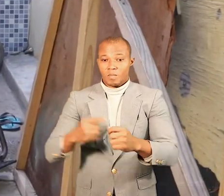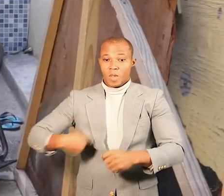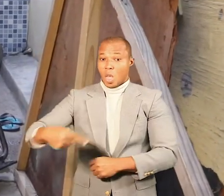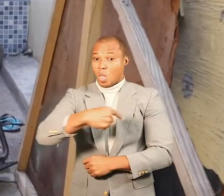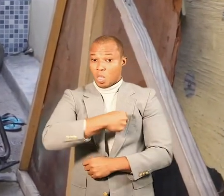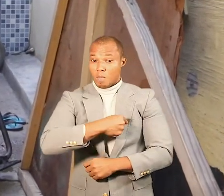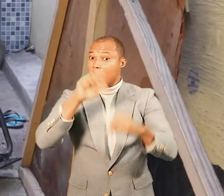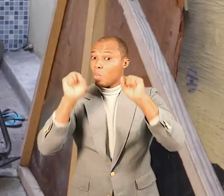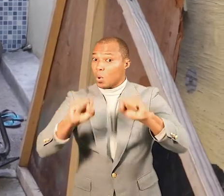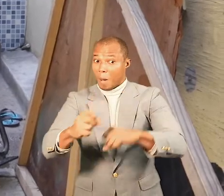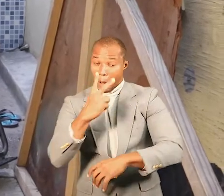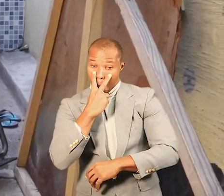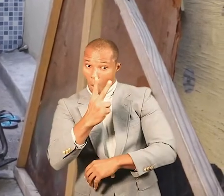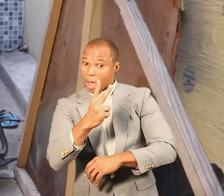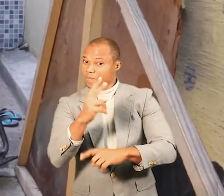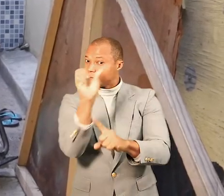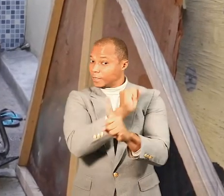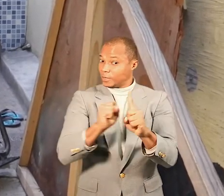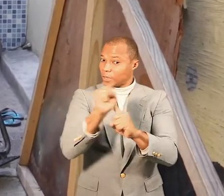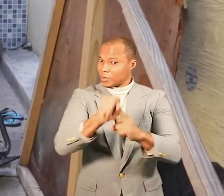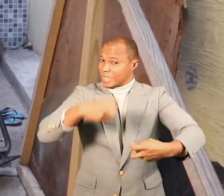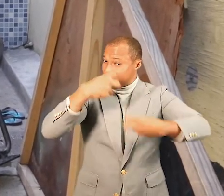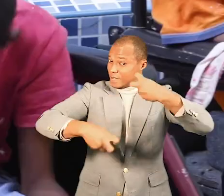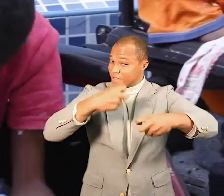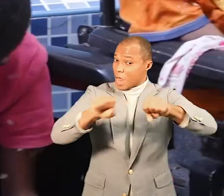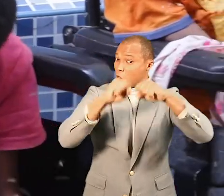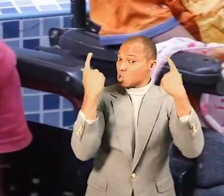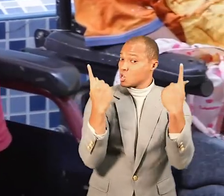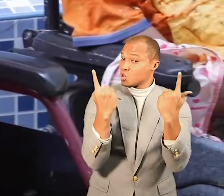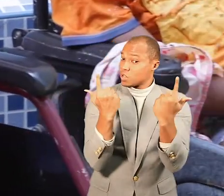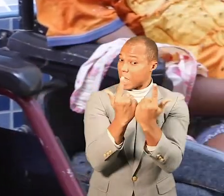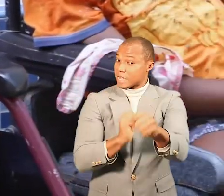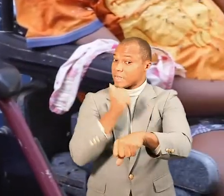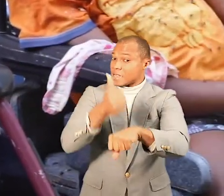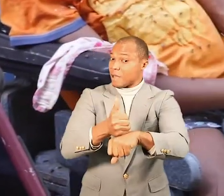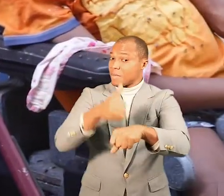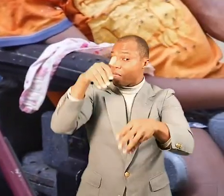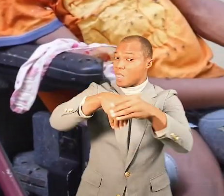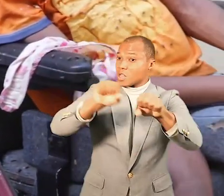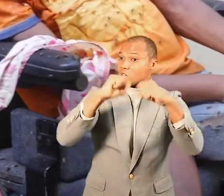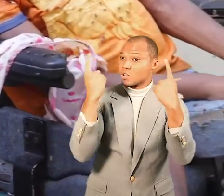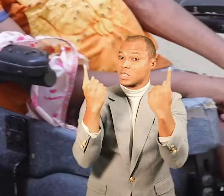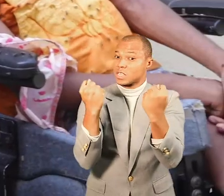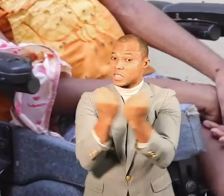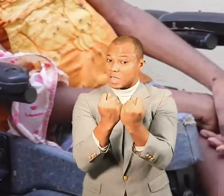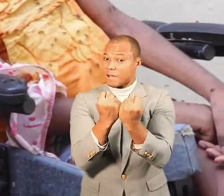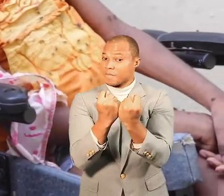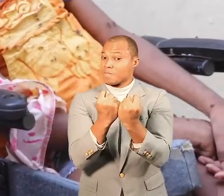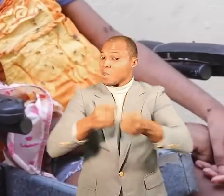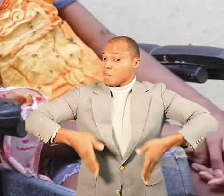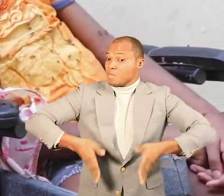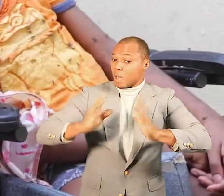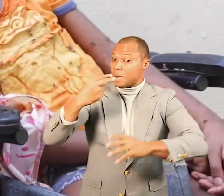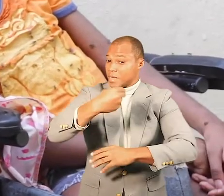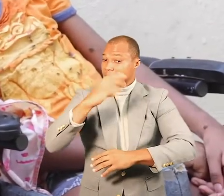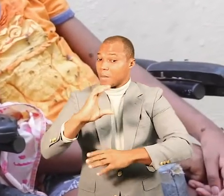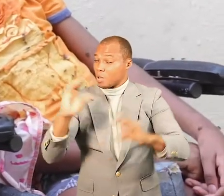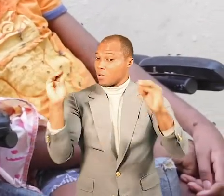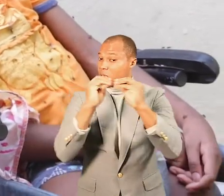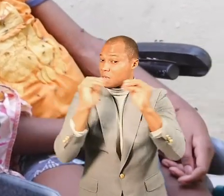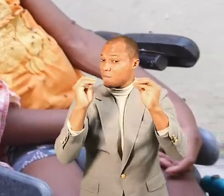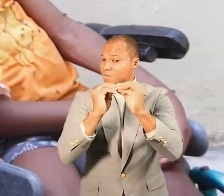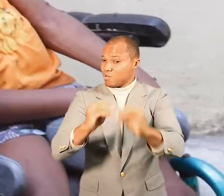Nous capables constater conditions difficiles sociales et économiques qui établit dans société a rend handicapé yo vinn gagner